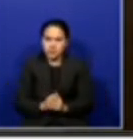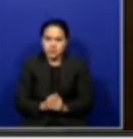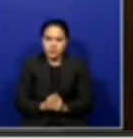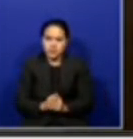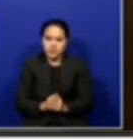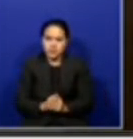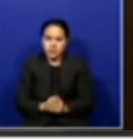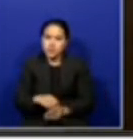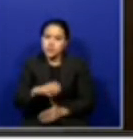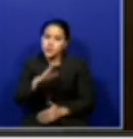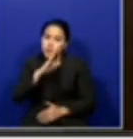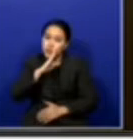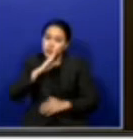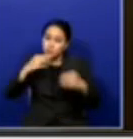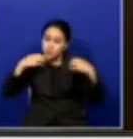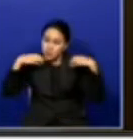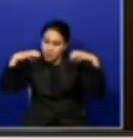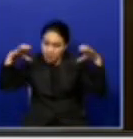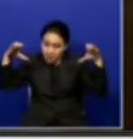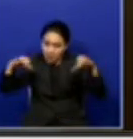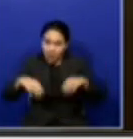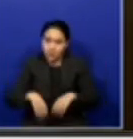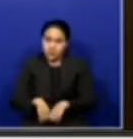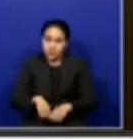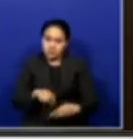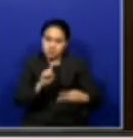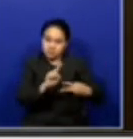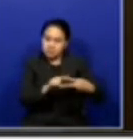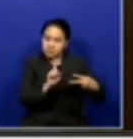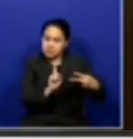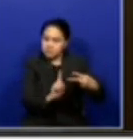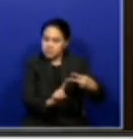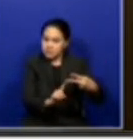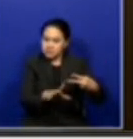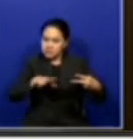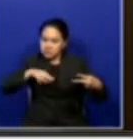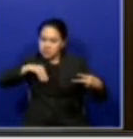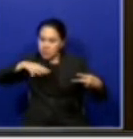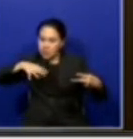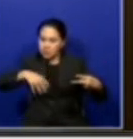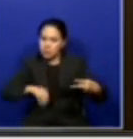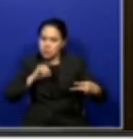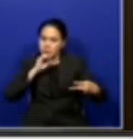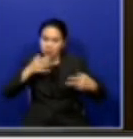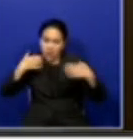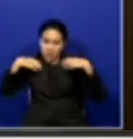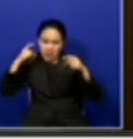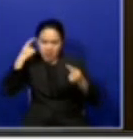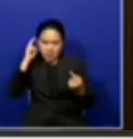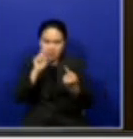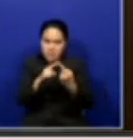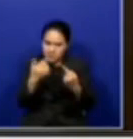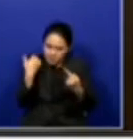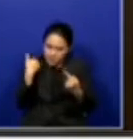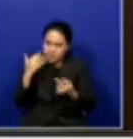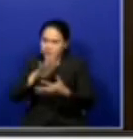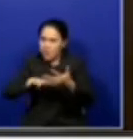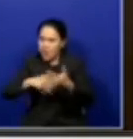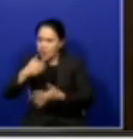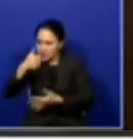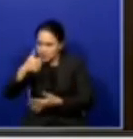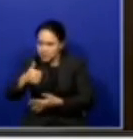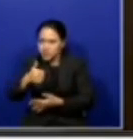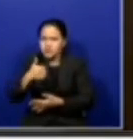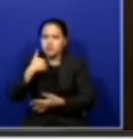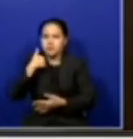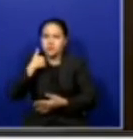ถ้าทางรัฐบาลเองปฏิเสธนะครับสองประเด็นนี้บอกว่ารัฐบาลมีวิสัยทัศน์มีการวางแผนที่ดี